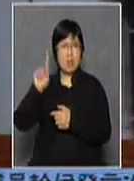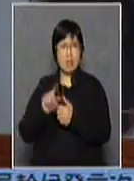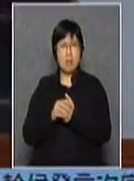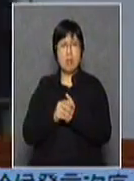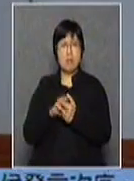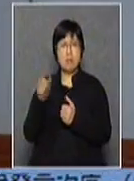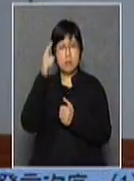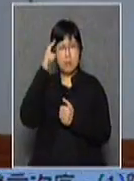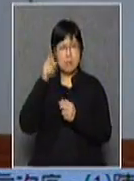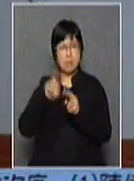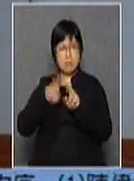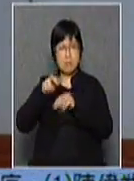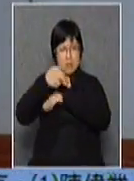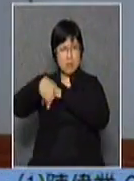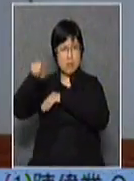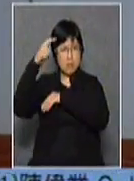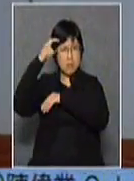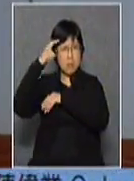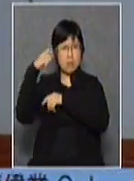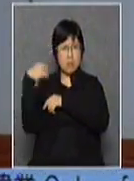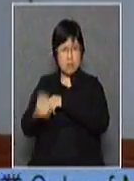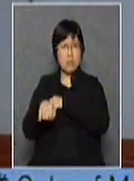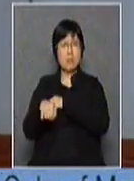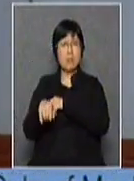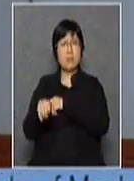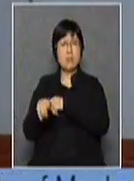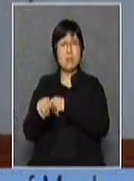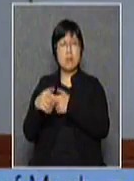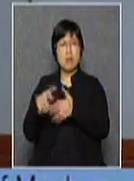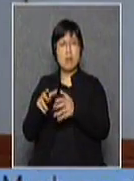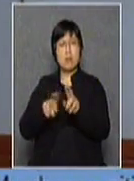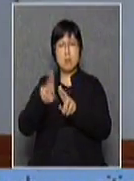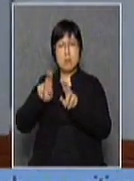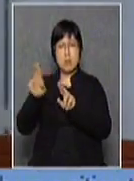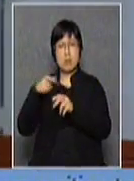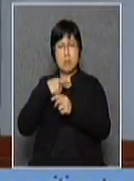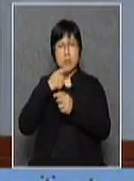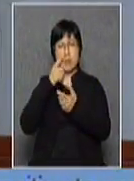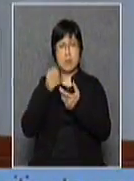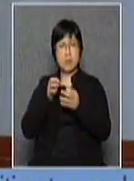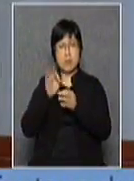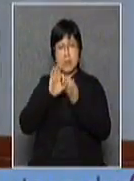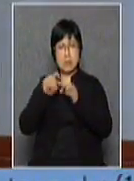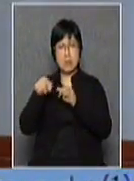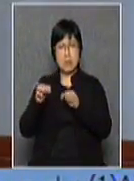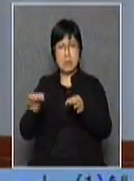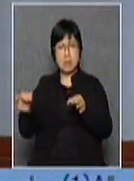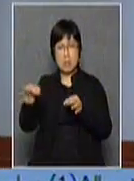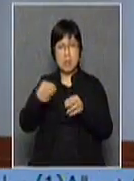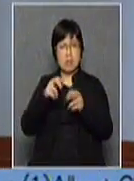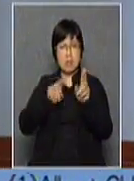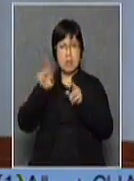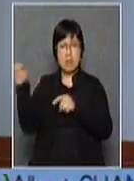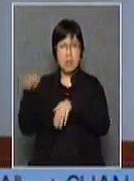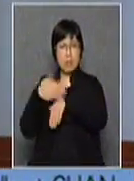道呢個城市規劃嘅人都知道，而家唔可以唔可以就咁整個城市，要整個衛星城市嘛。咁你哋正話喺度講